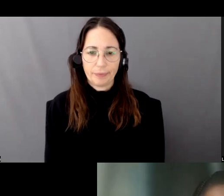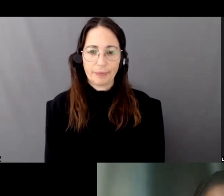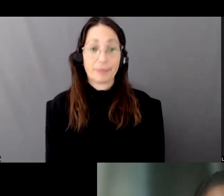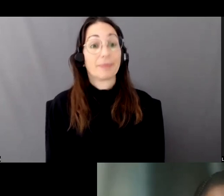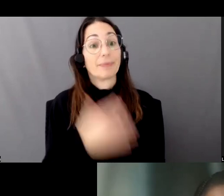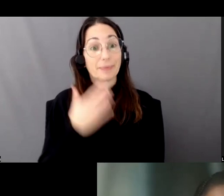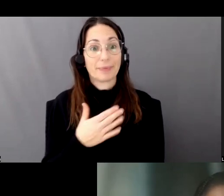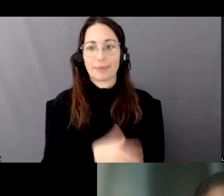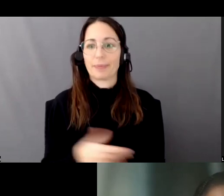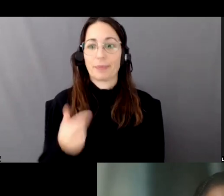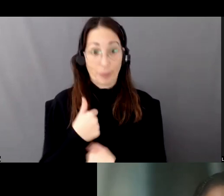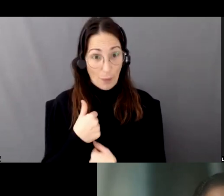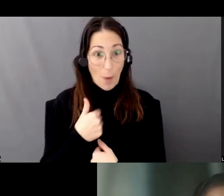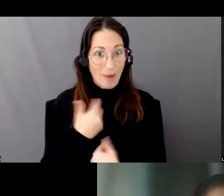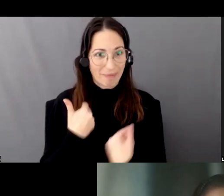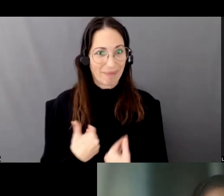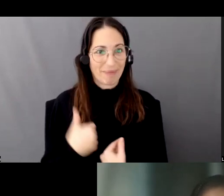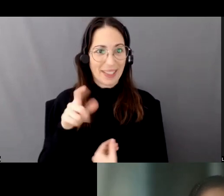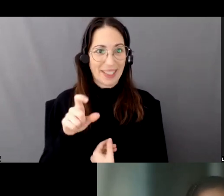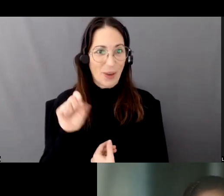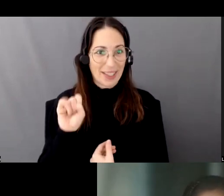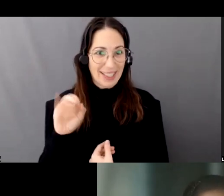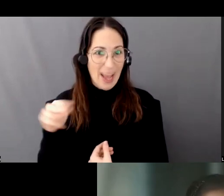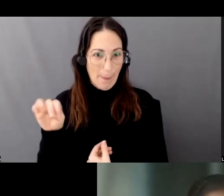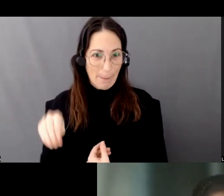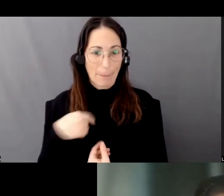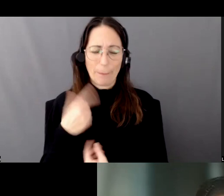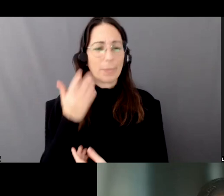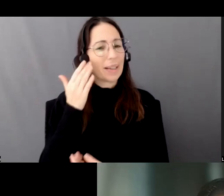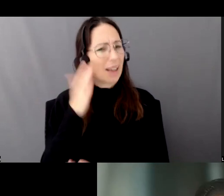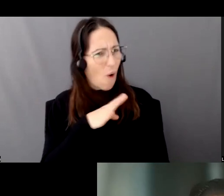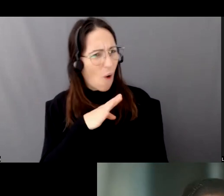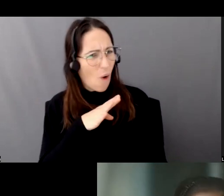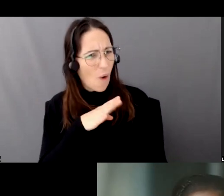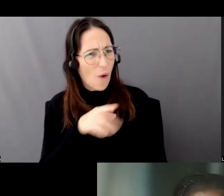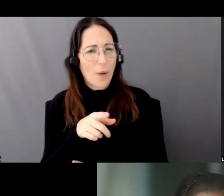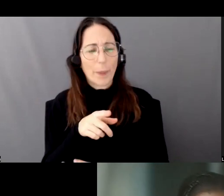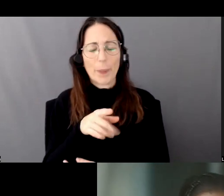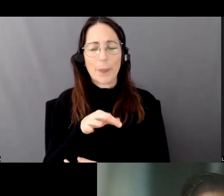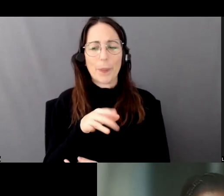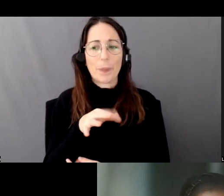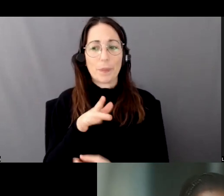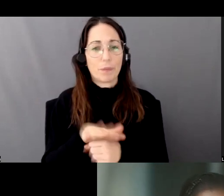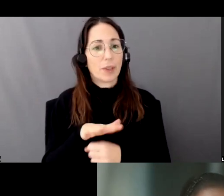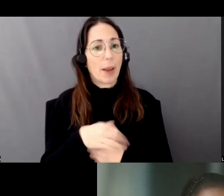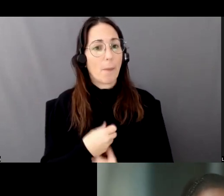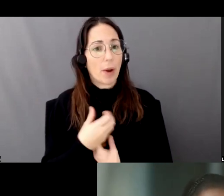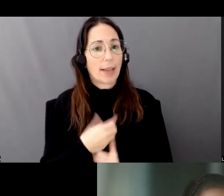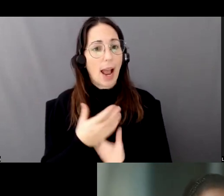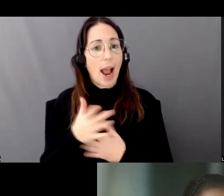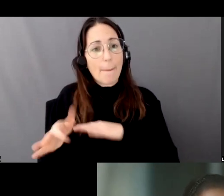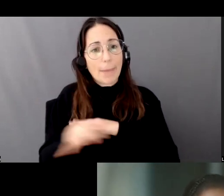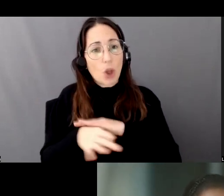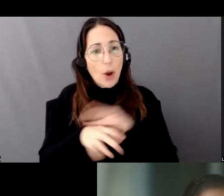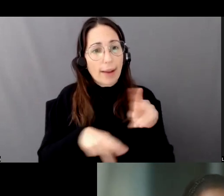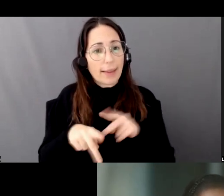Merci. Moi, j'ai une question. Est-ce que Mmh. vous avez des témoignages des minorités